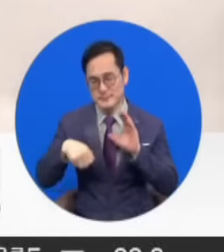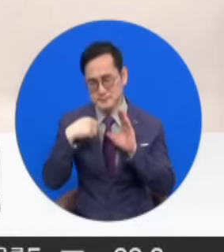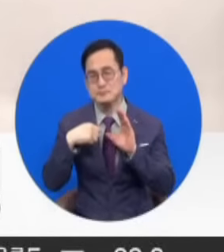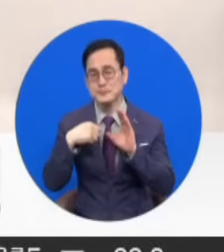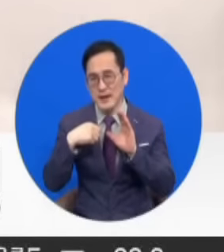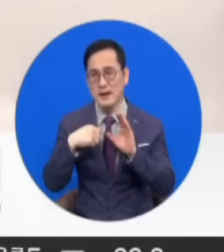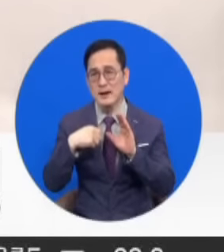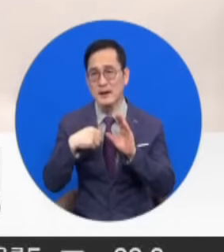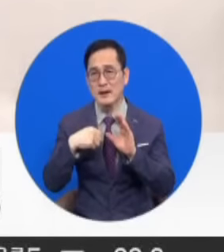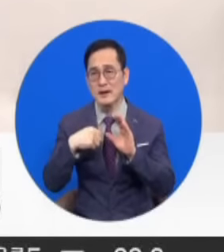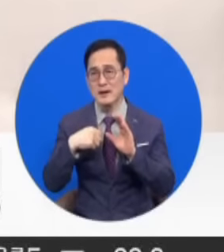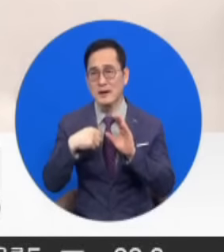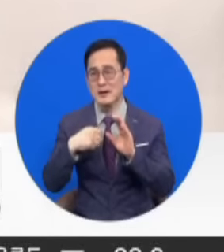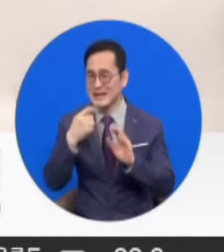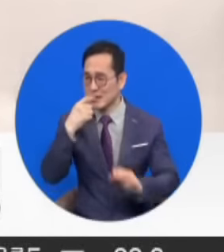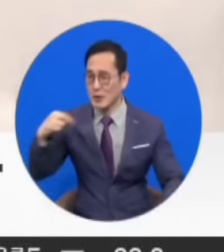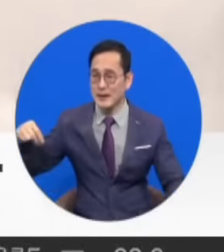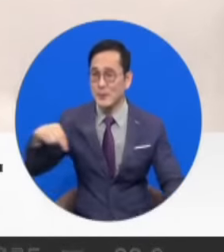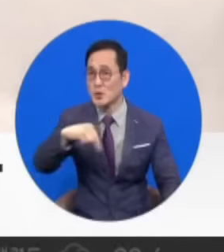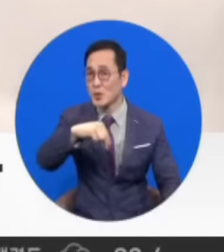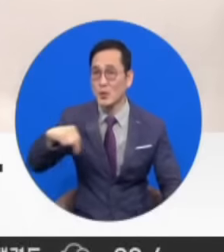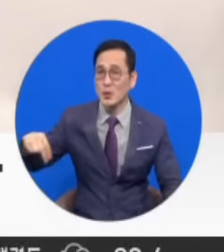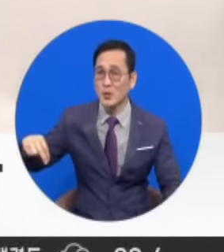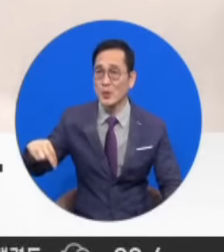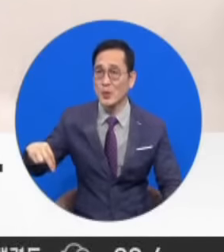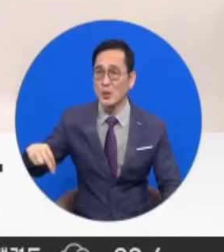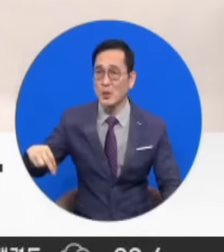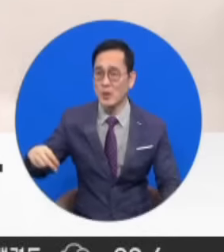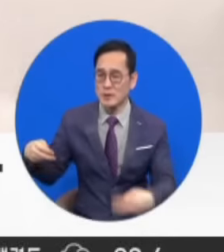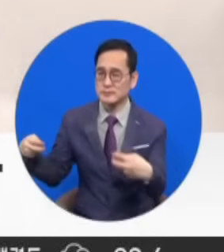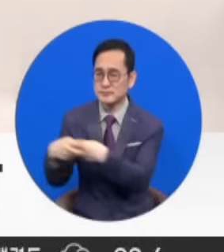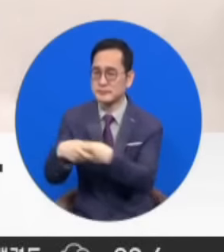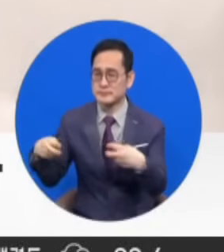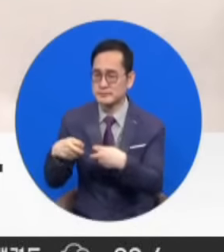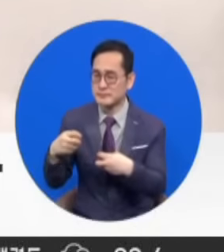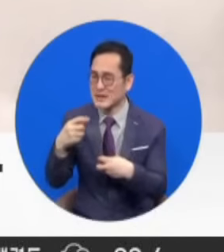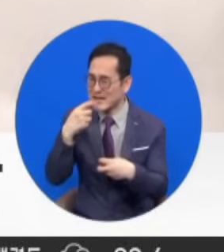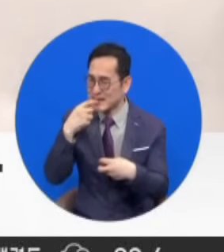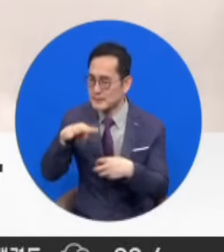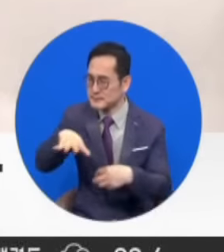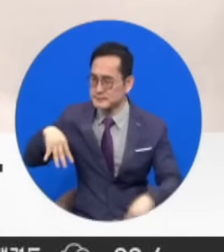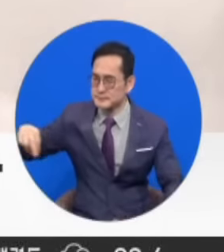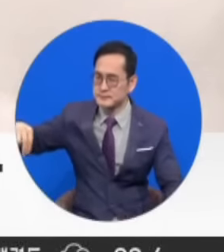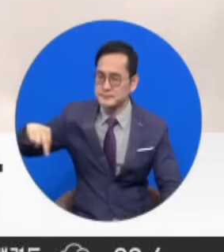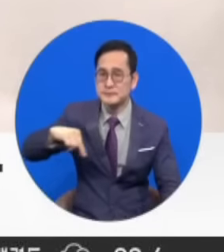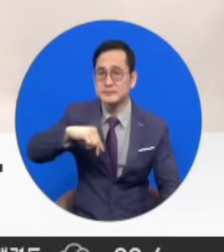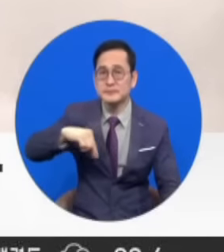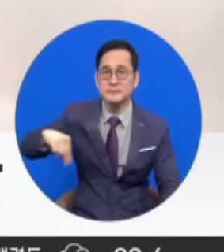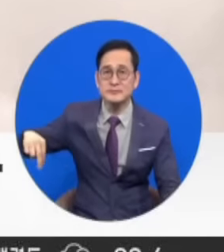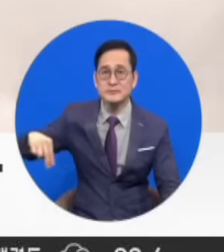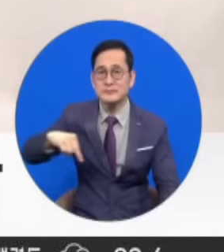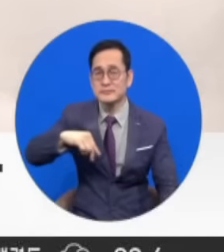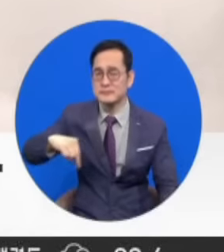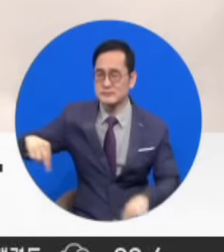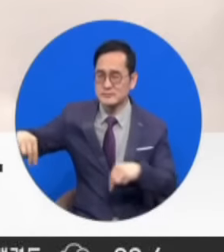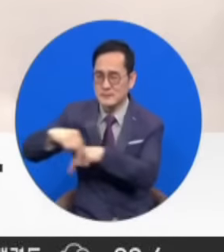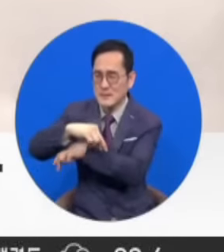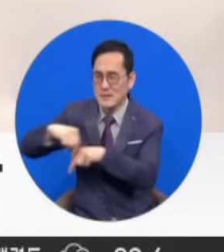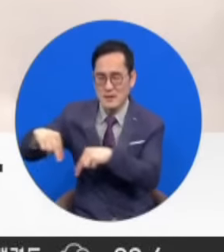그 거기에 이제 횡단보도가 있는데 거기 굉장히 인파들이 많습니다. 그러면 9시 반이면 이제 귀가하려고